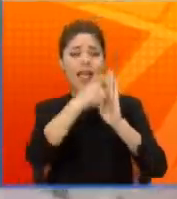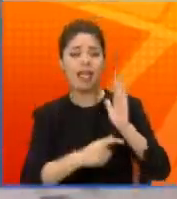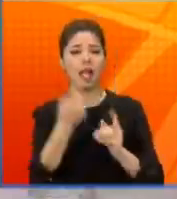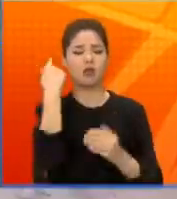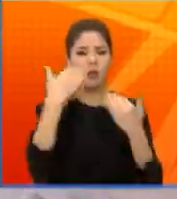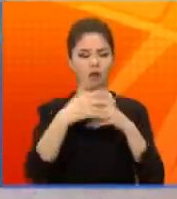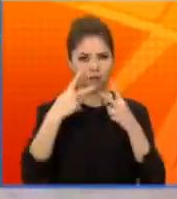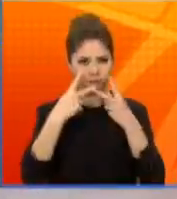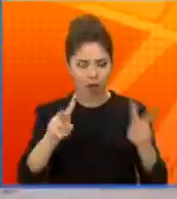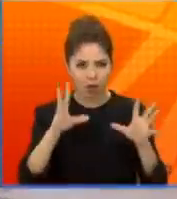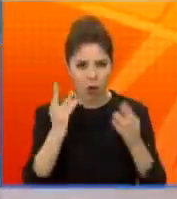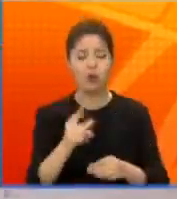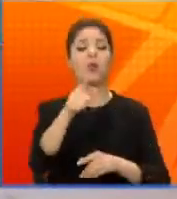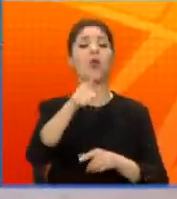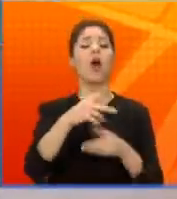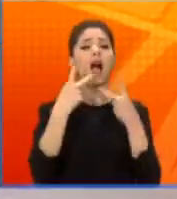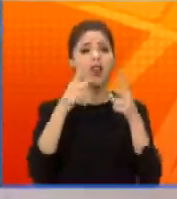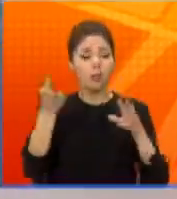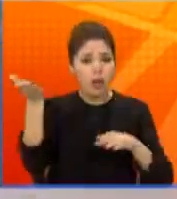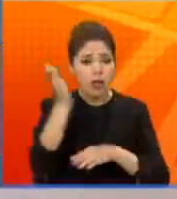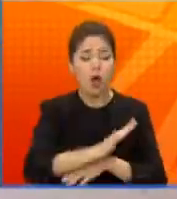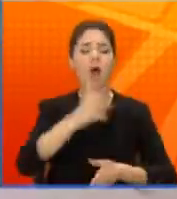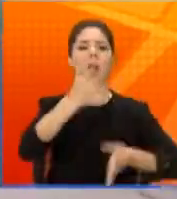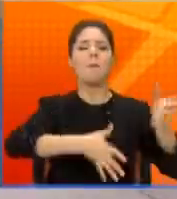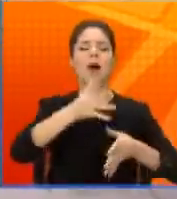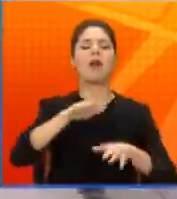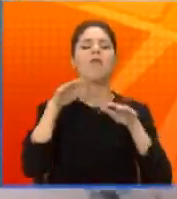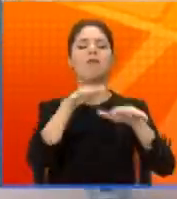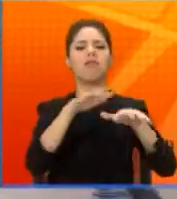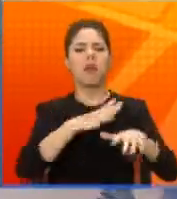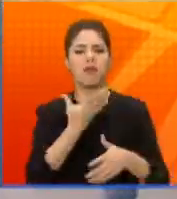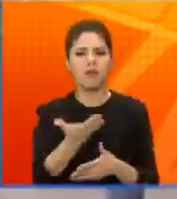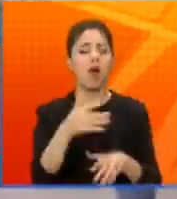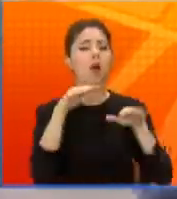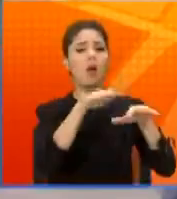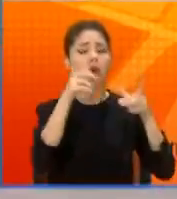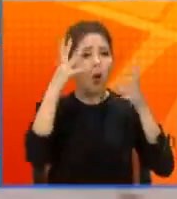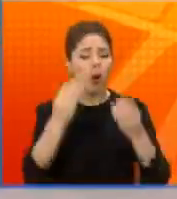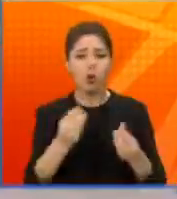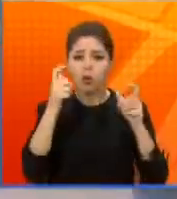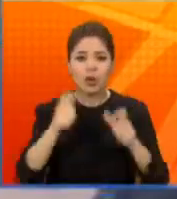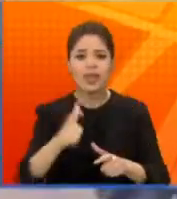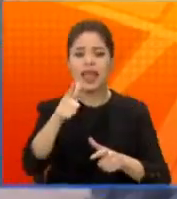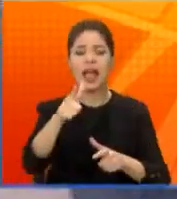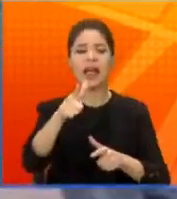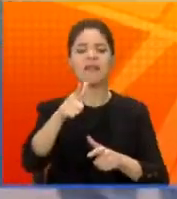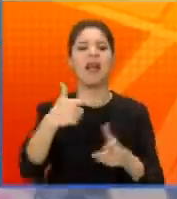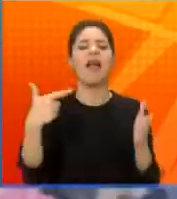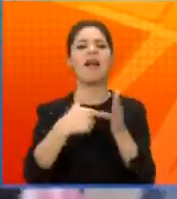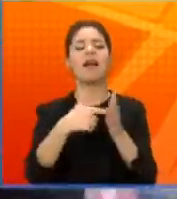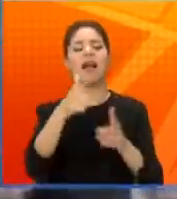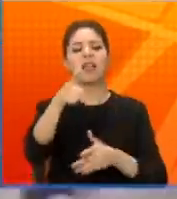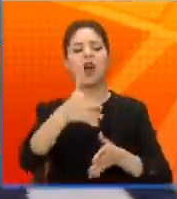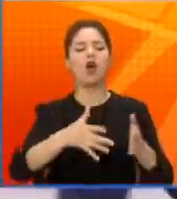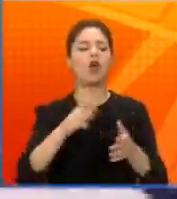yayınlamıştı. İşte o genelgenin hemen ardından bugün pazarlarda yoğunluk var. Yoğunluğun yaşandığı pazarlardan biri de Kadıköy